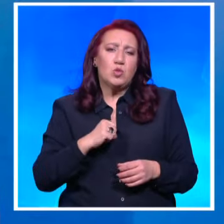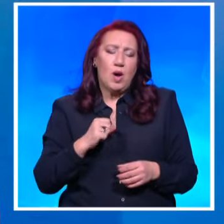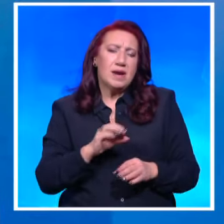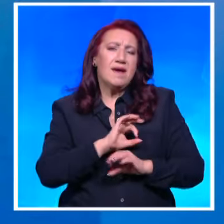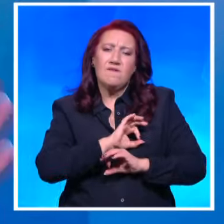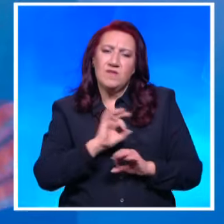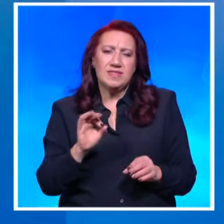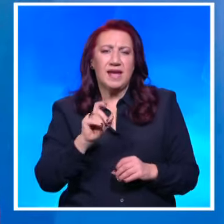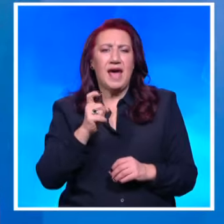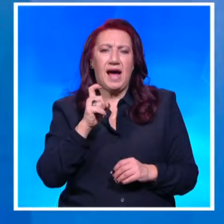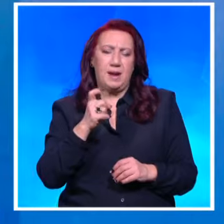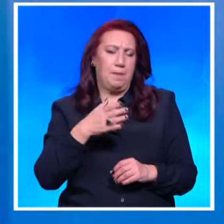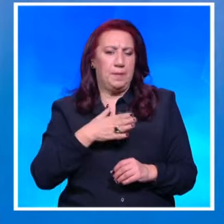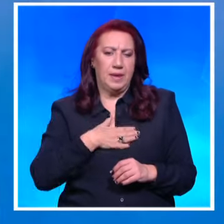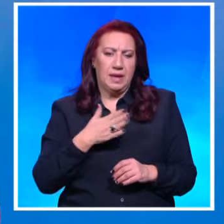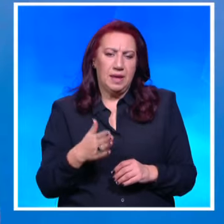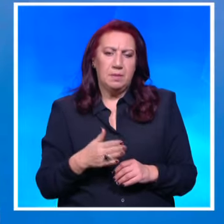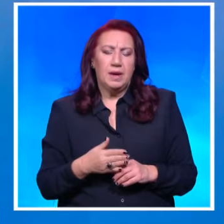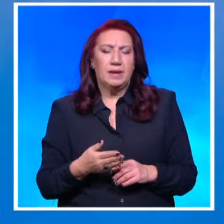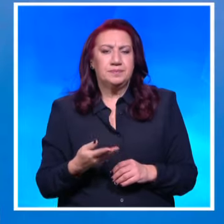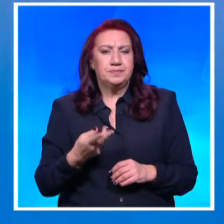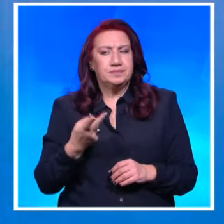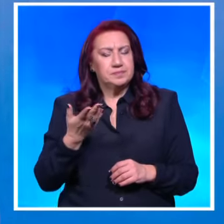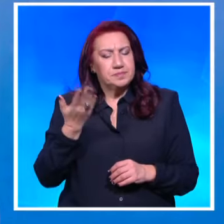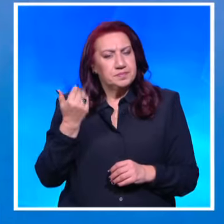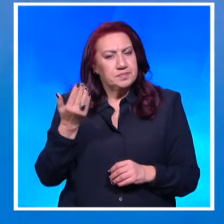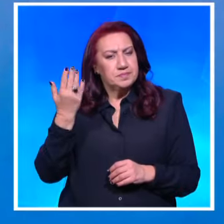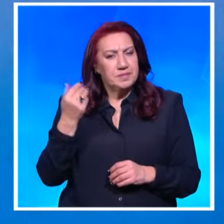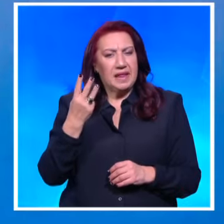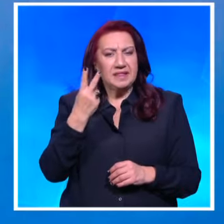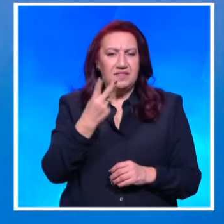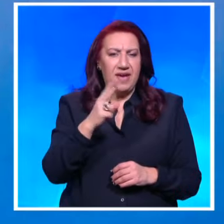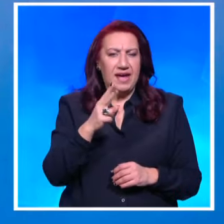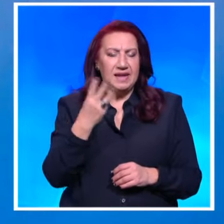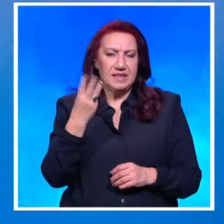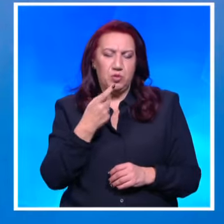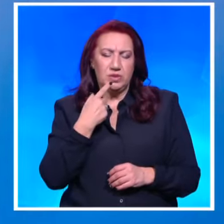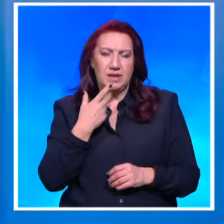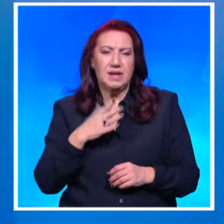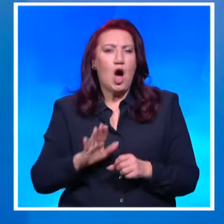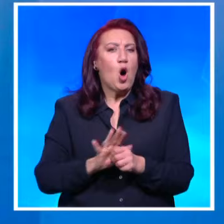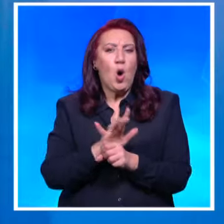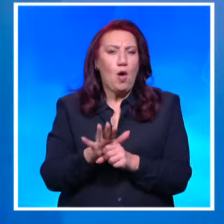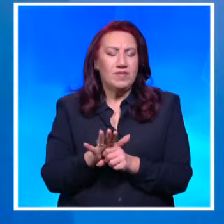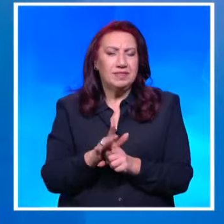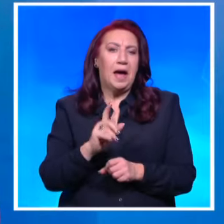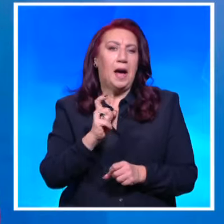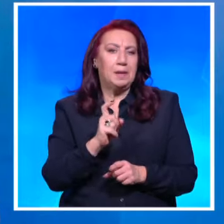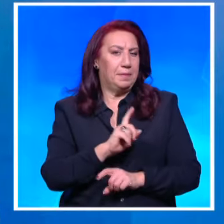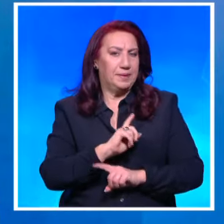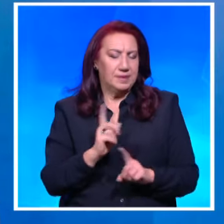имало по това време, с изключение на 2-3 години по време на пандемията. Иначе няма вълшебни формули, но